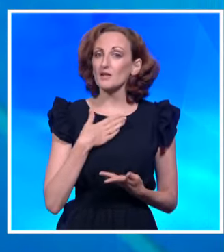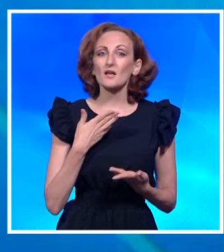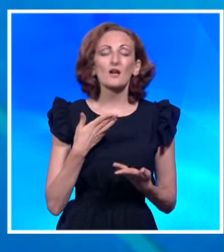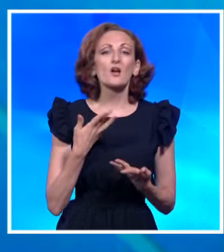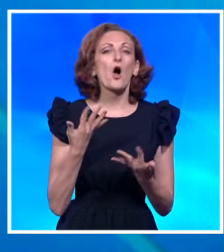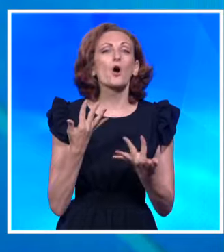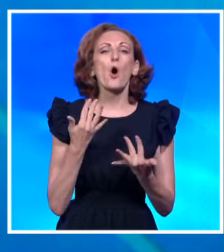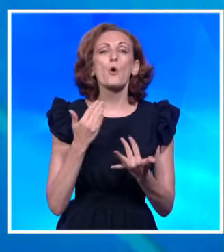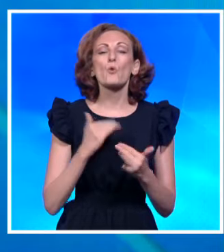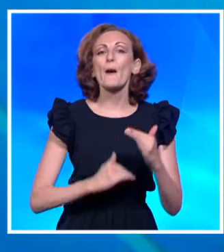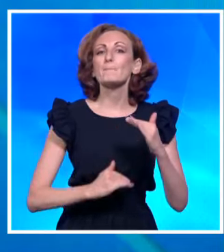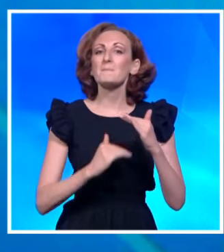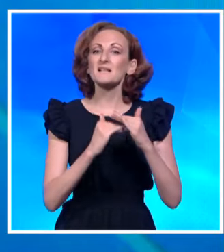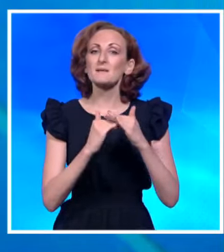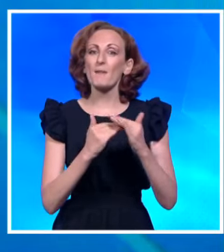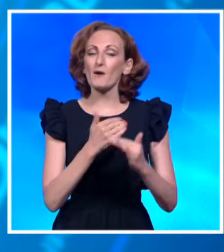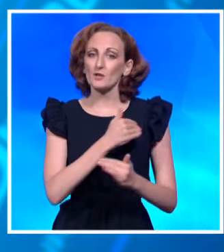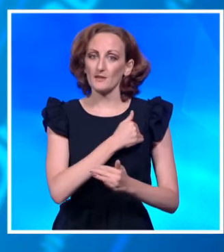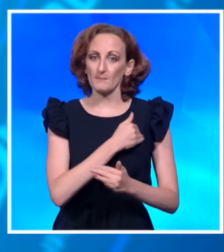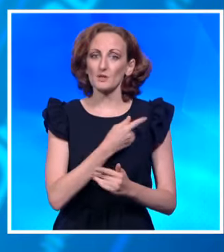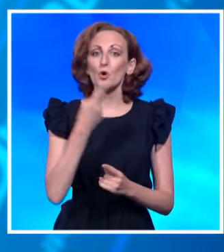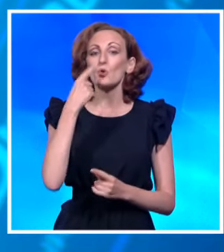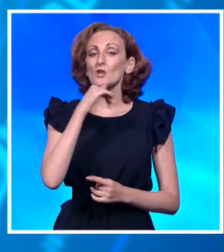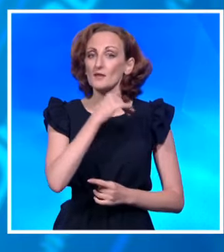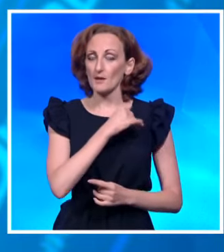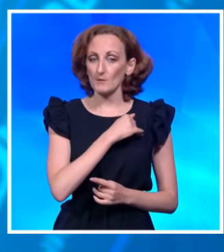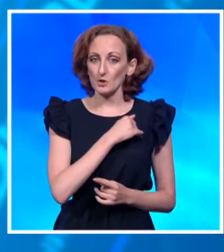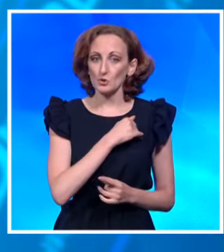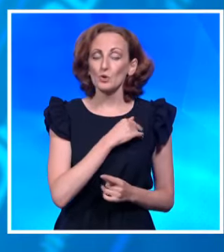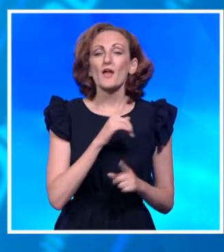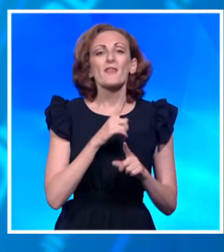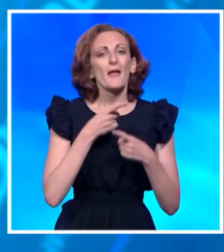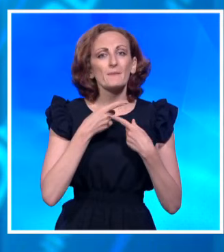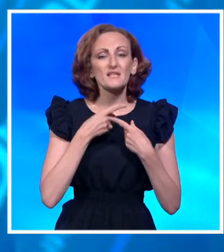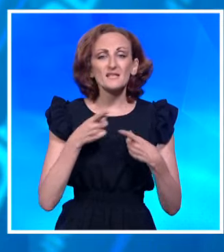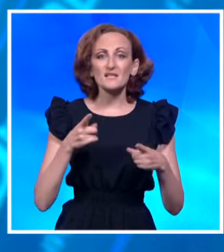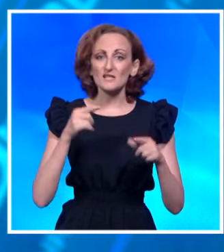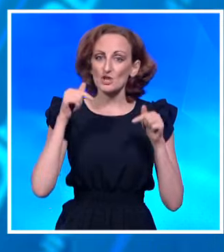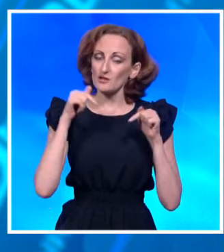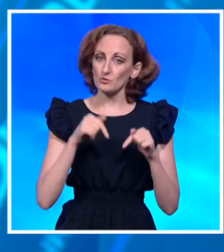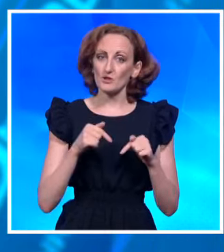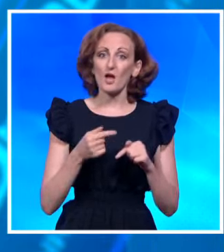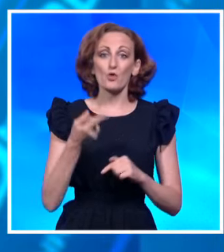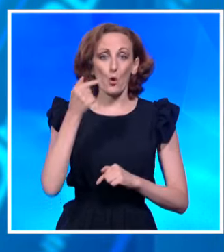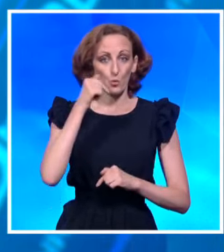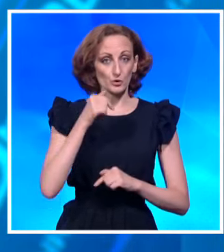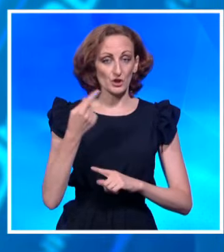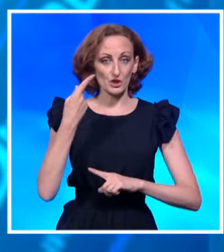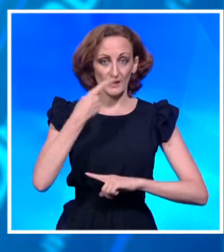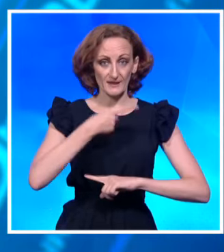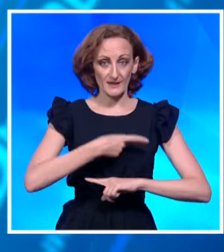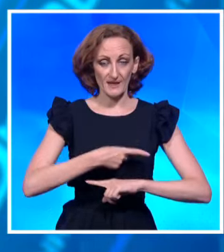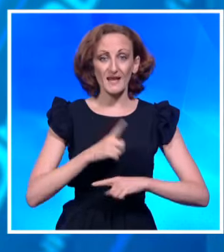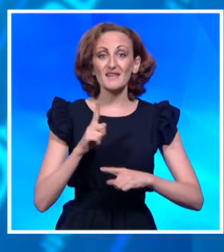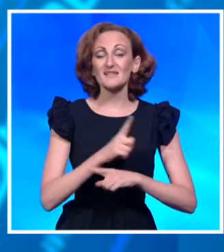колко е максималната стойност? Утрешните температури няма да се различават много от днешните, но утрешния ден е 11-ти